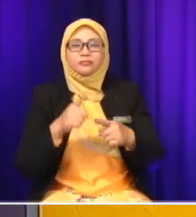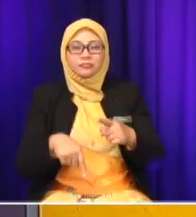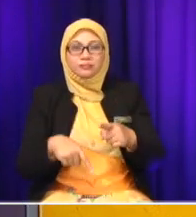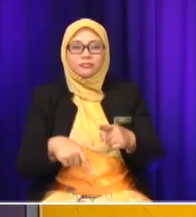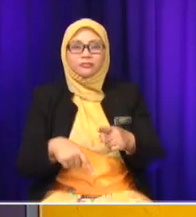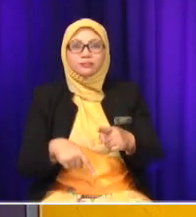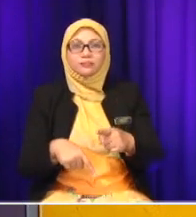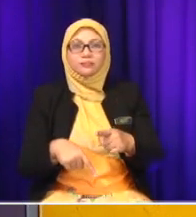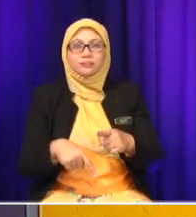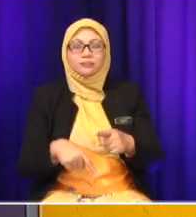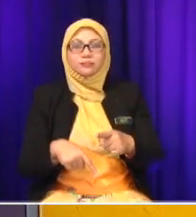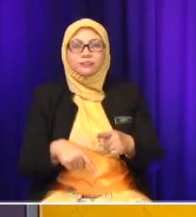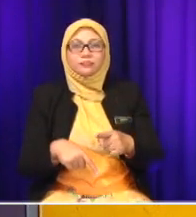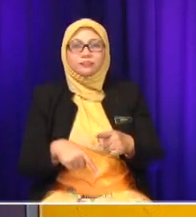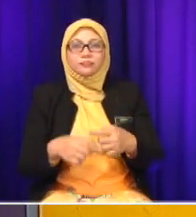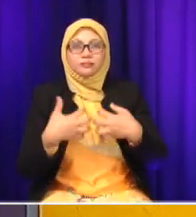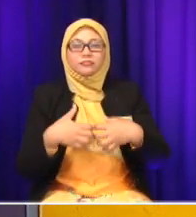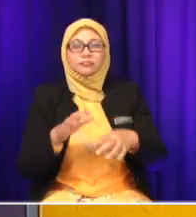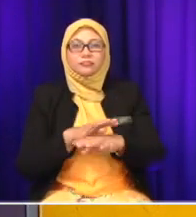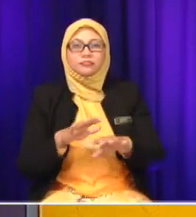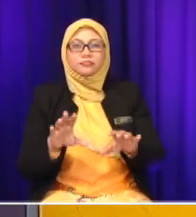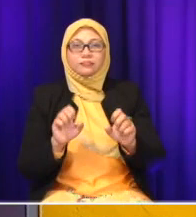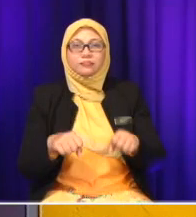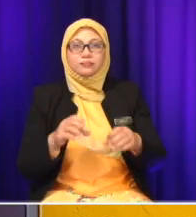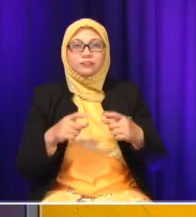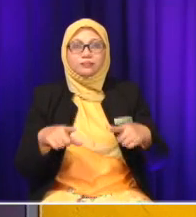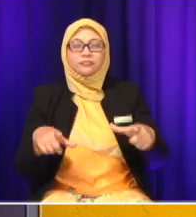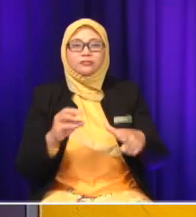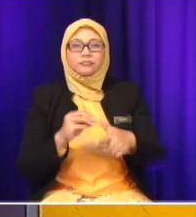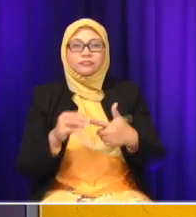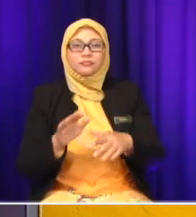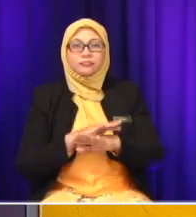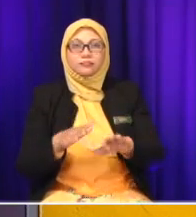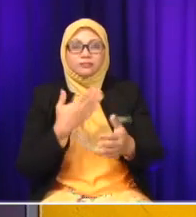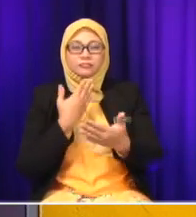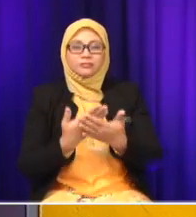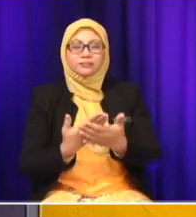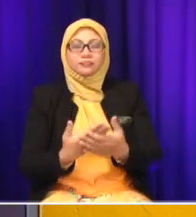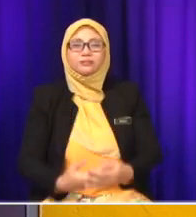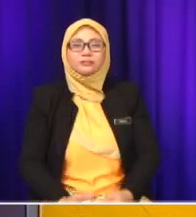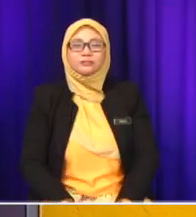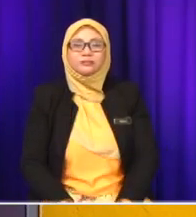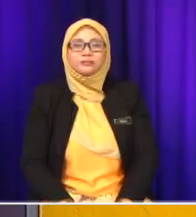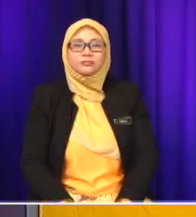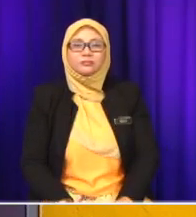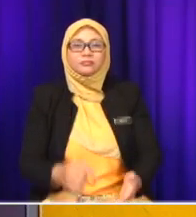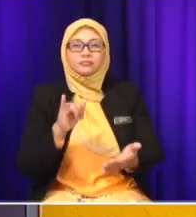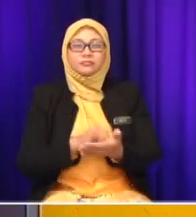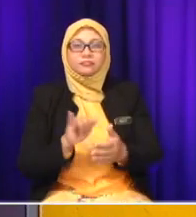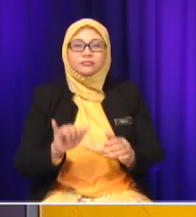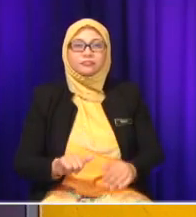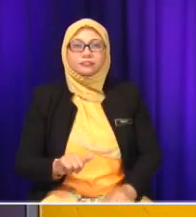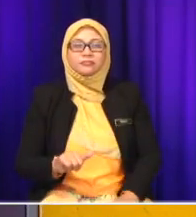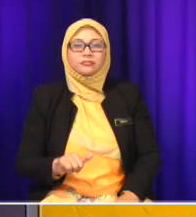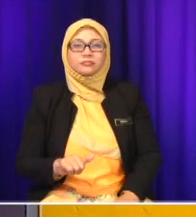Enjin mungk tak mencapai tahap yang diingink mencapai tahap yang standard jadi itu yang dis oleh pengeluar supaya kita